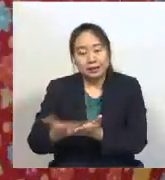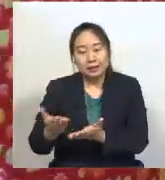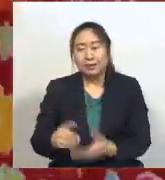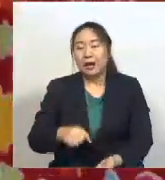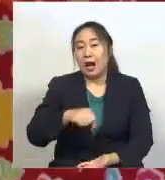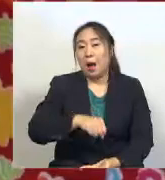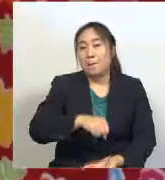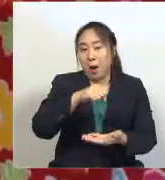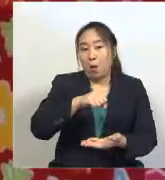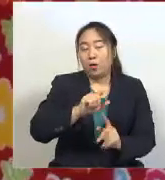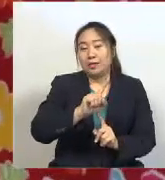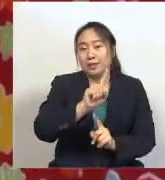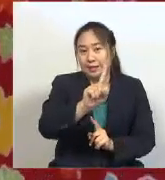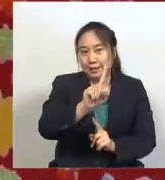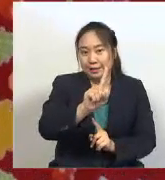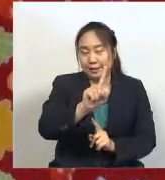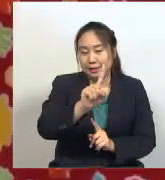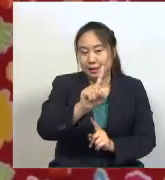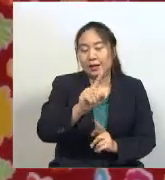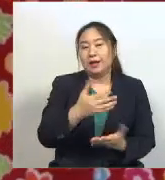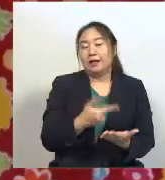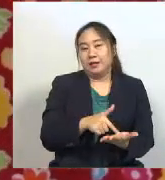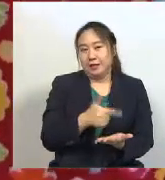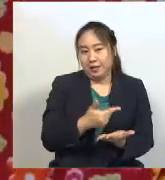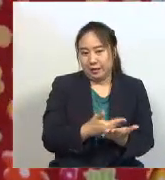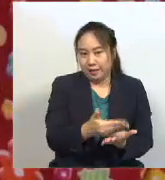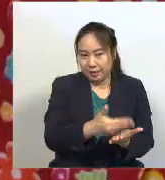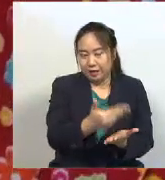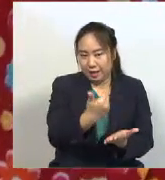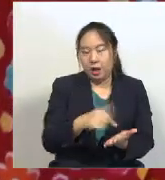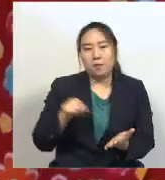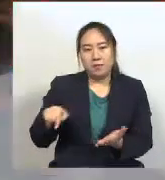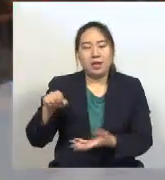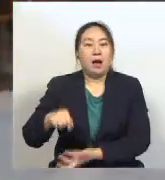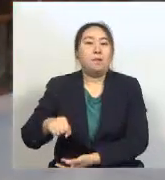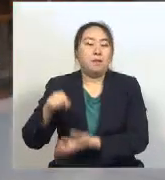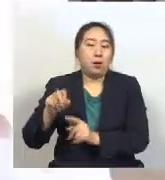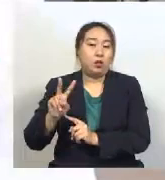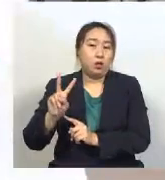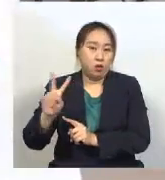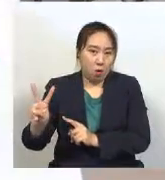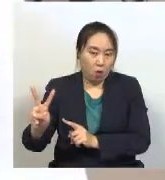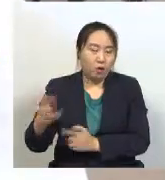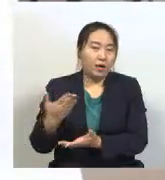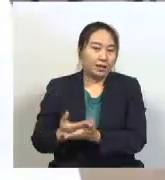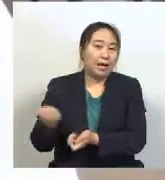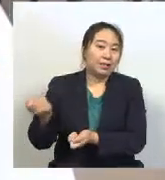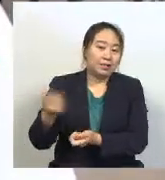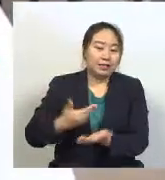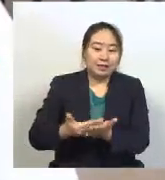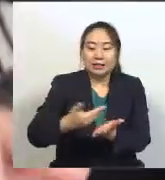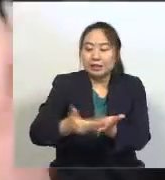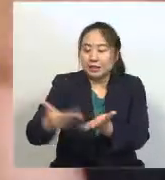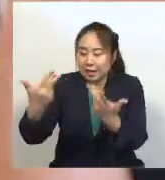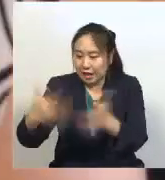านกระเป๋าช่อง1หรือว่า G-Wallet 1แล้วนะคะยังได้รับสิทธิ์แคชแบ็กหรือว่าเงินคืน